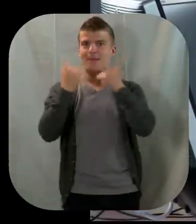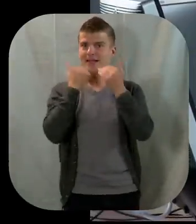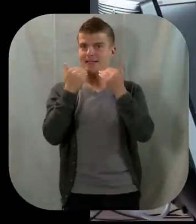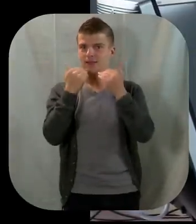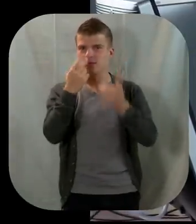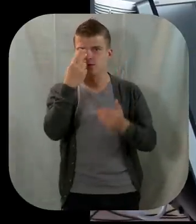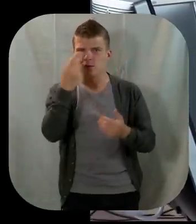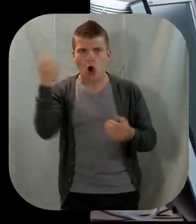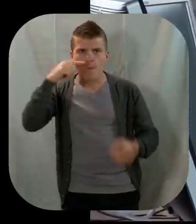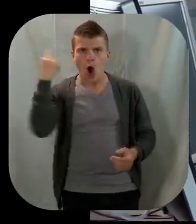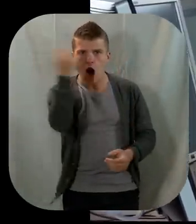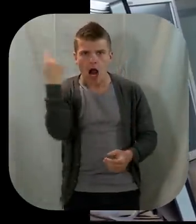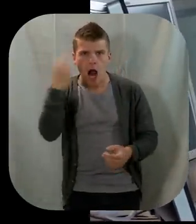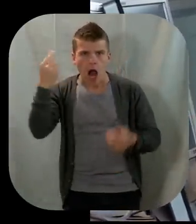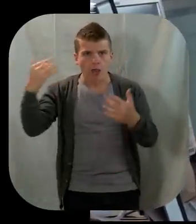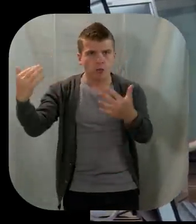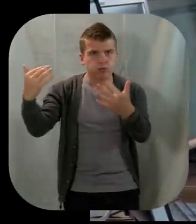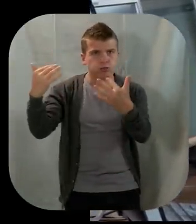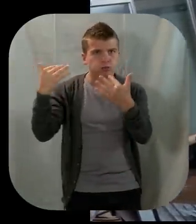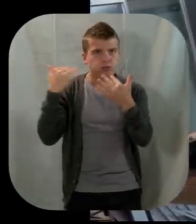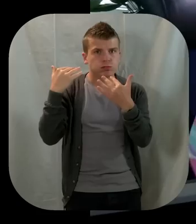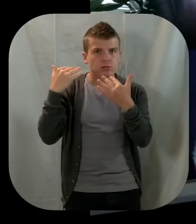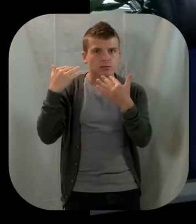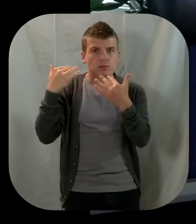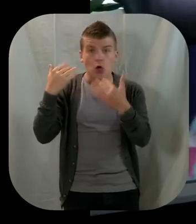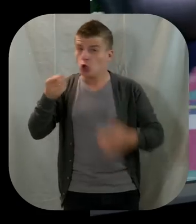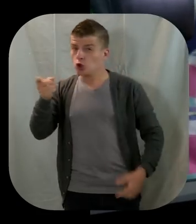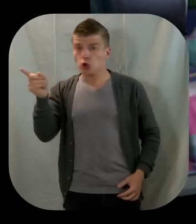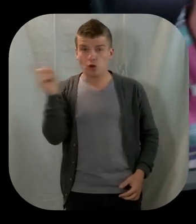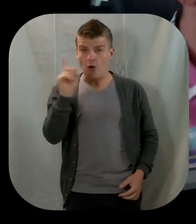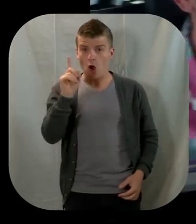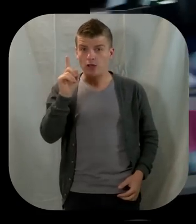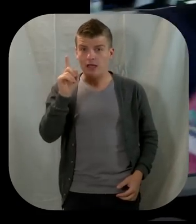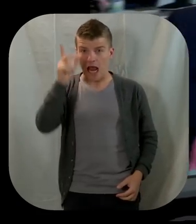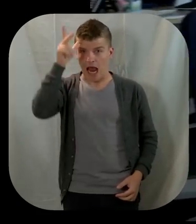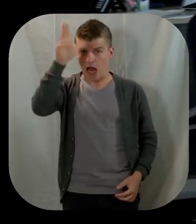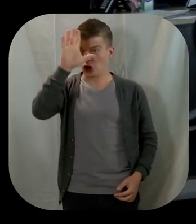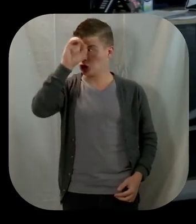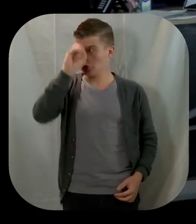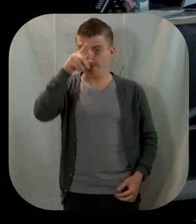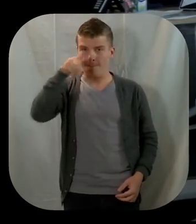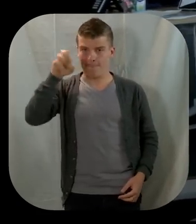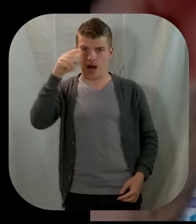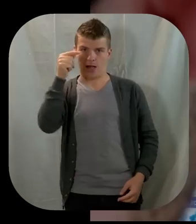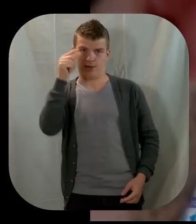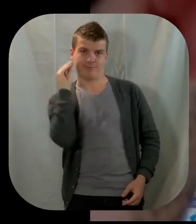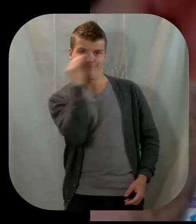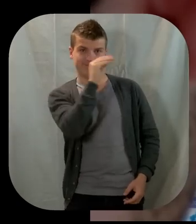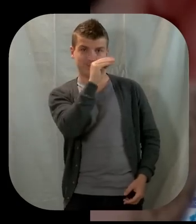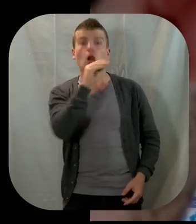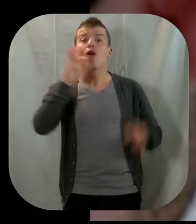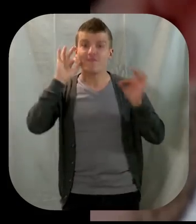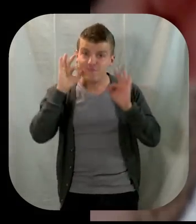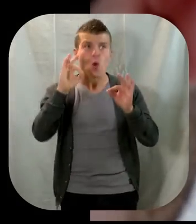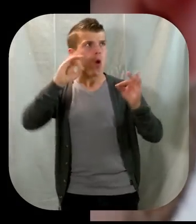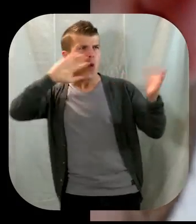ein Orkan auf uns zukommt. Das gibt sie natürlich sofort an Herrn Schöppert weiter. Der ist für Unwetterwarnungen zuständig.